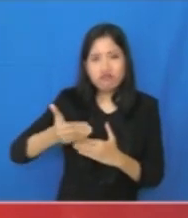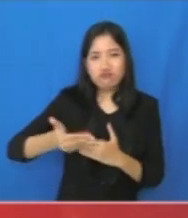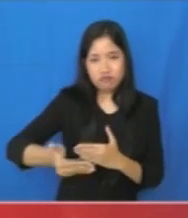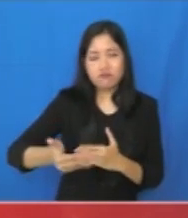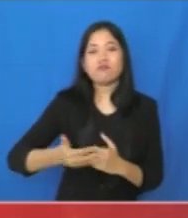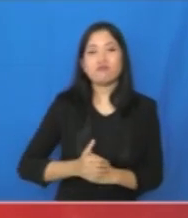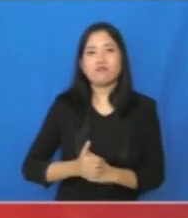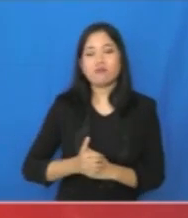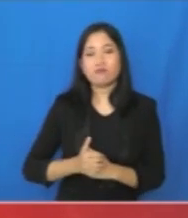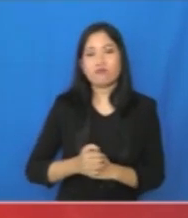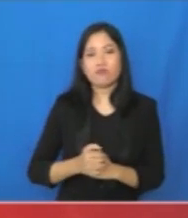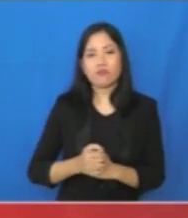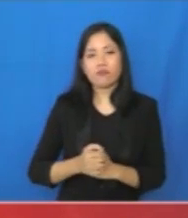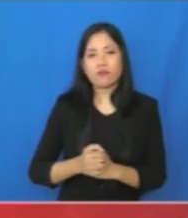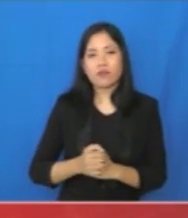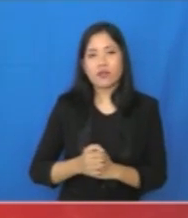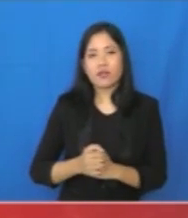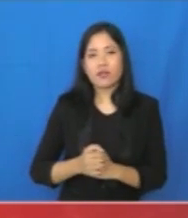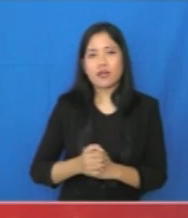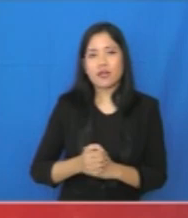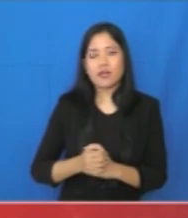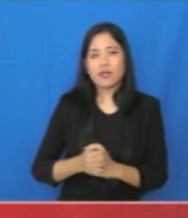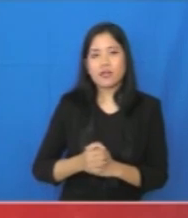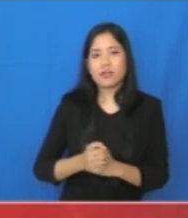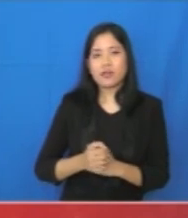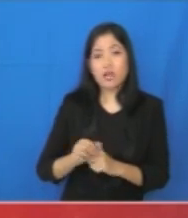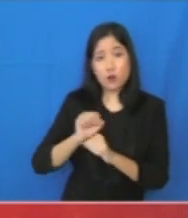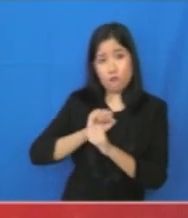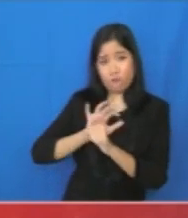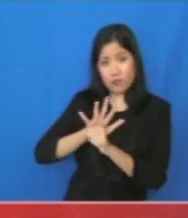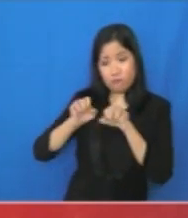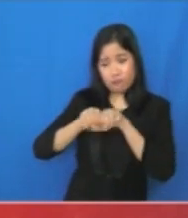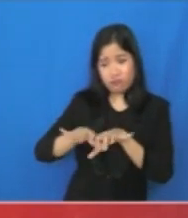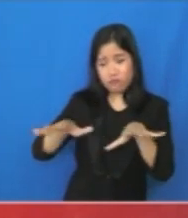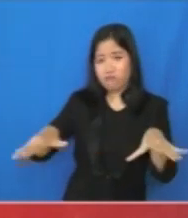massif kitab bisa menghentikan rantai penularan copied